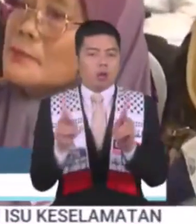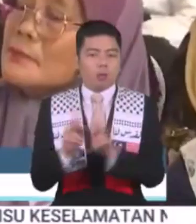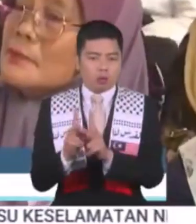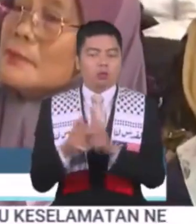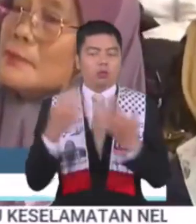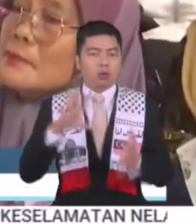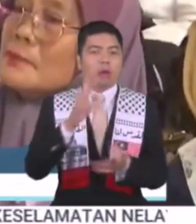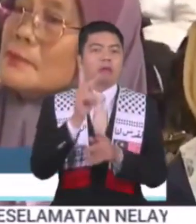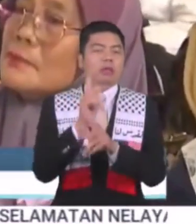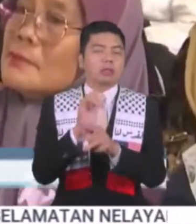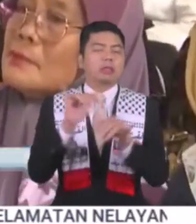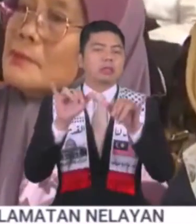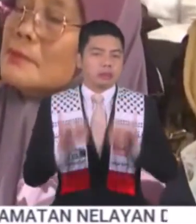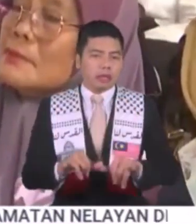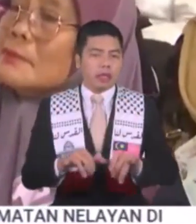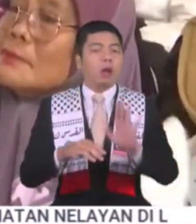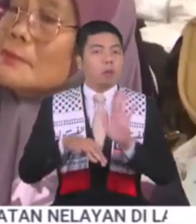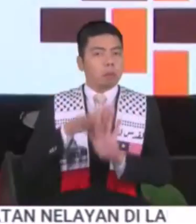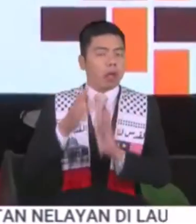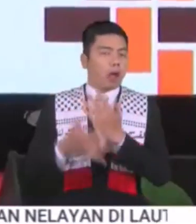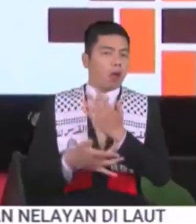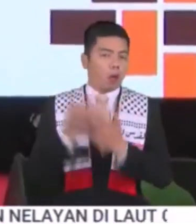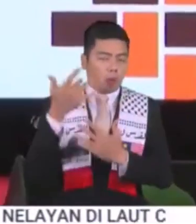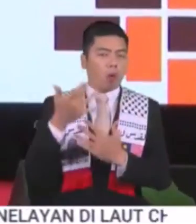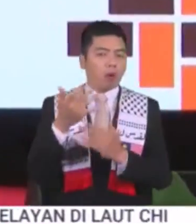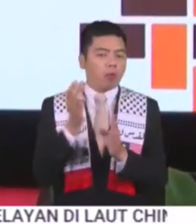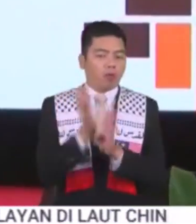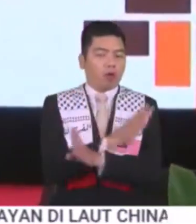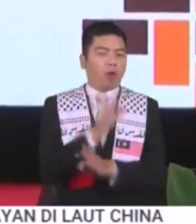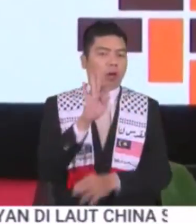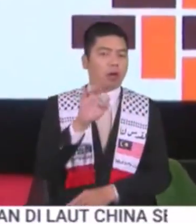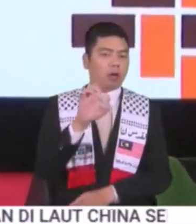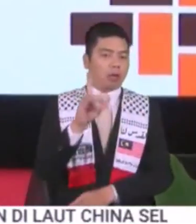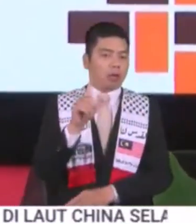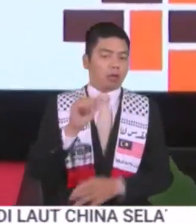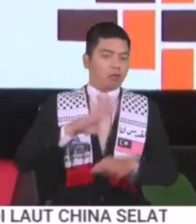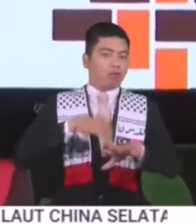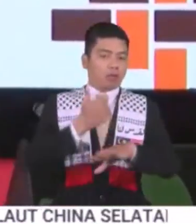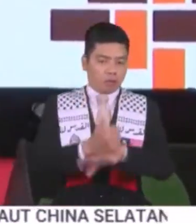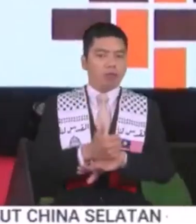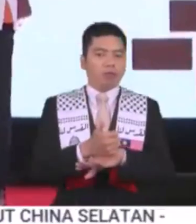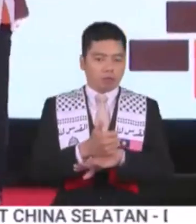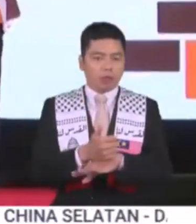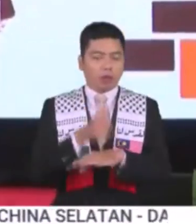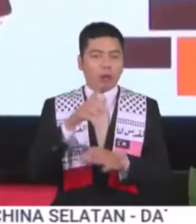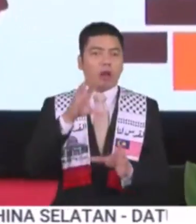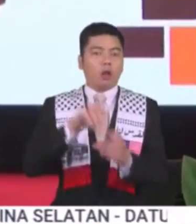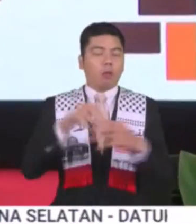telah menduduki kawasan berkenaan lebih awal sebelum Felda. 5,000 masyarakat Felda hadir